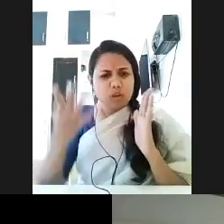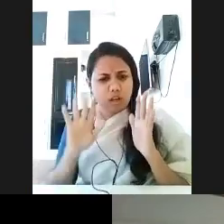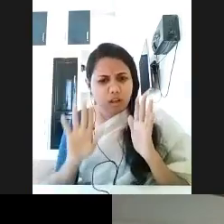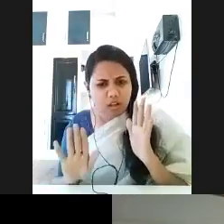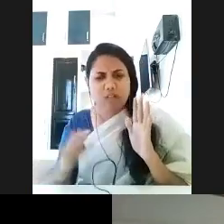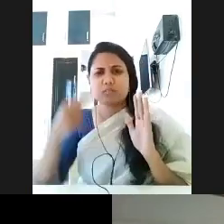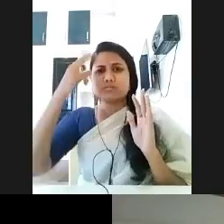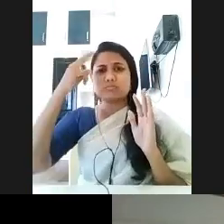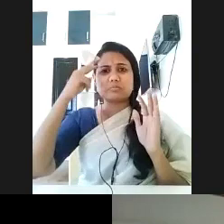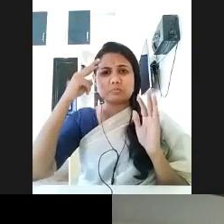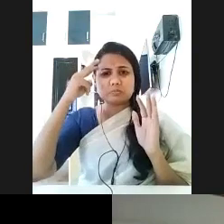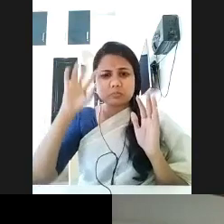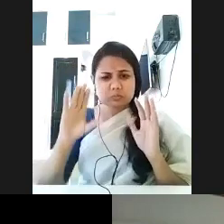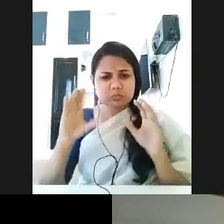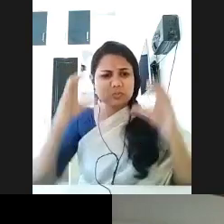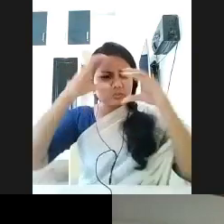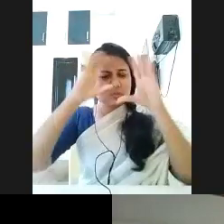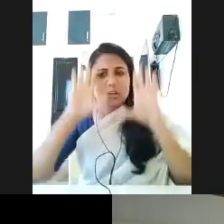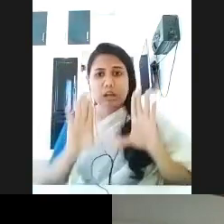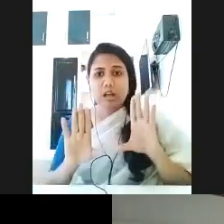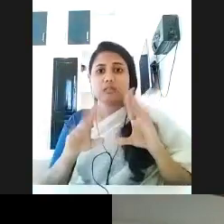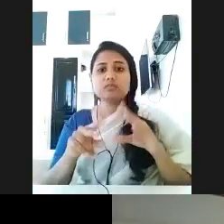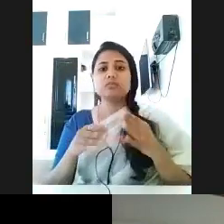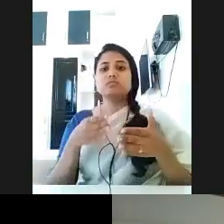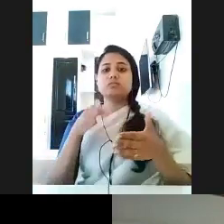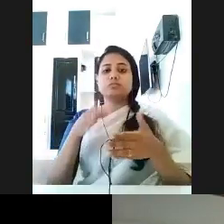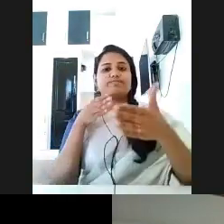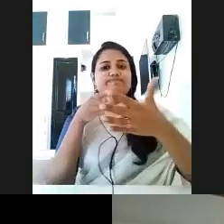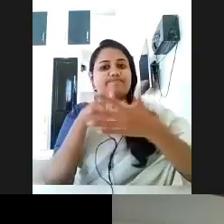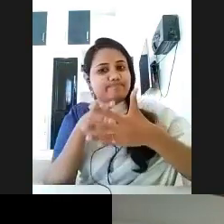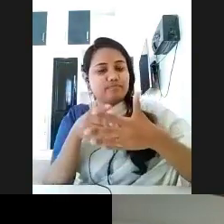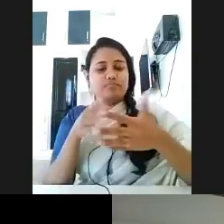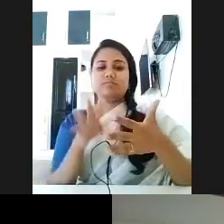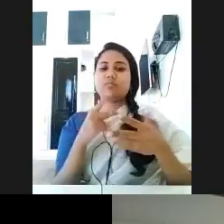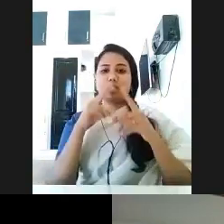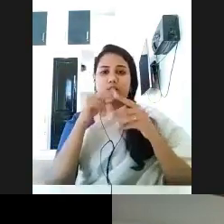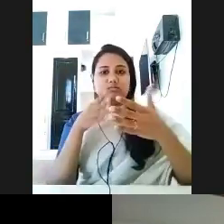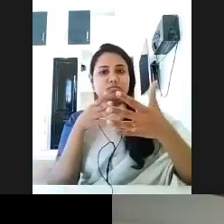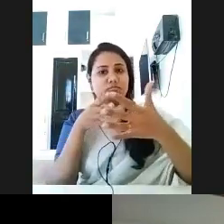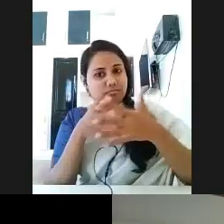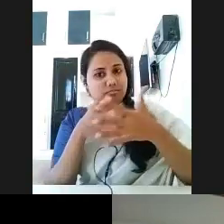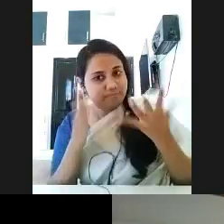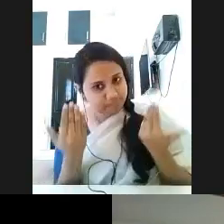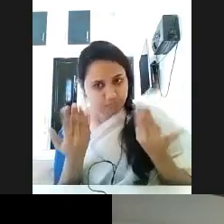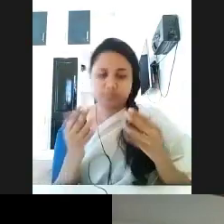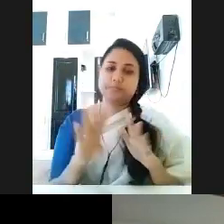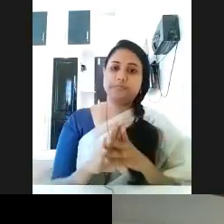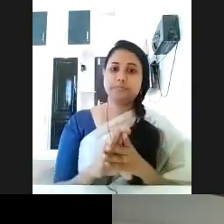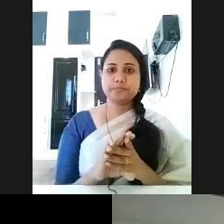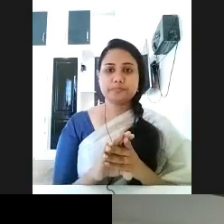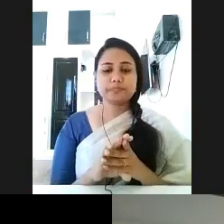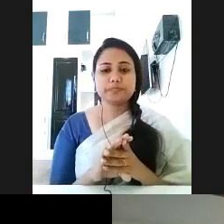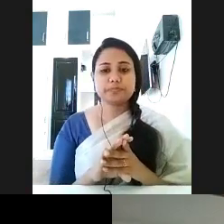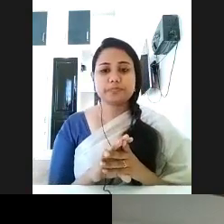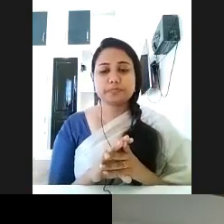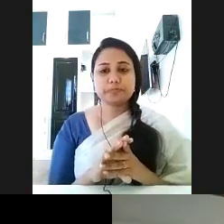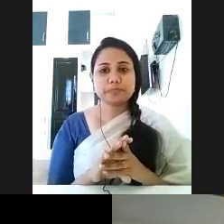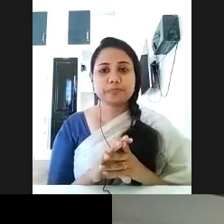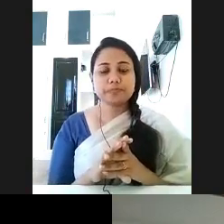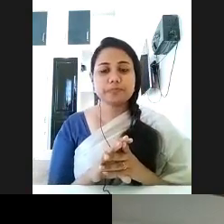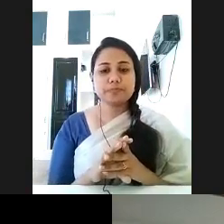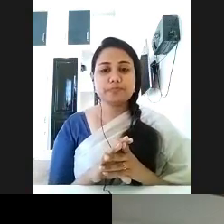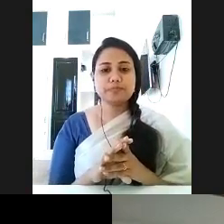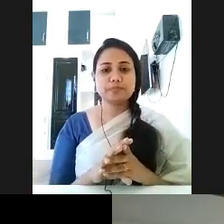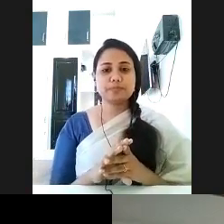എവിടെയെങ്കിലും മനസ്സിലാവുന്നില്ല, വല്ല പ്രശ്നം ഉണ്ടെങ്കിൽ എന്നെ എപ്പോൾ വേണമെങ്കിൽ ഇൻട്രപ്റ്റ് ചെയ്യാം. ആൻഡ് ദർ ഇസ് നോ പ്രോബ്ലം വിത്ത് ഇറ്റ്. ഓക്കെ, ഞാൻ എൻ്റെ സ്ക്രീൻ